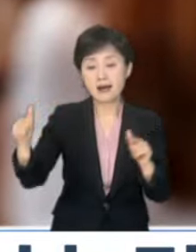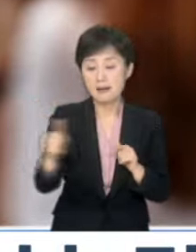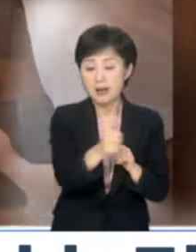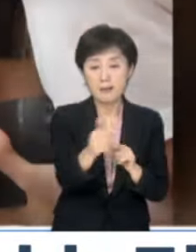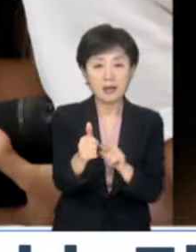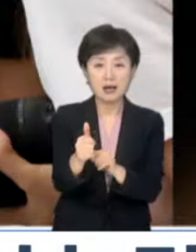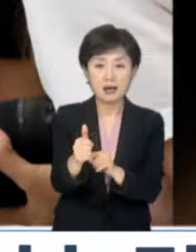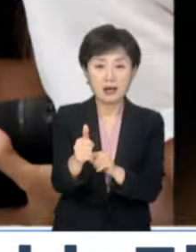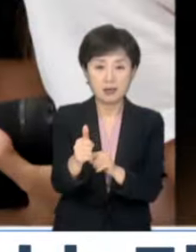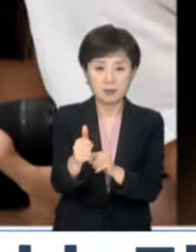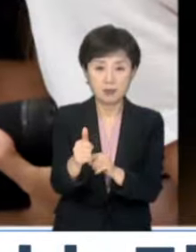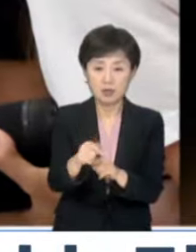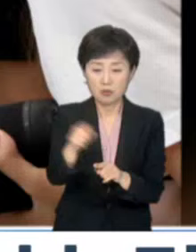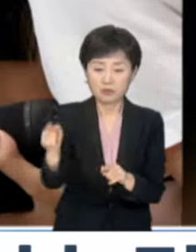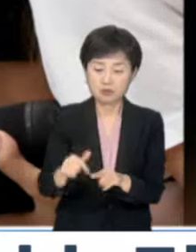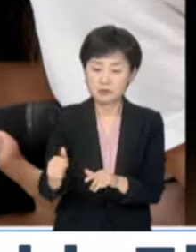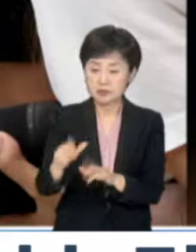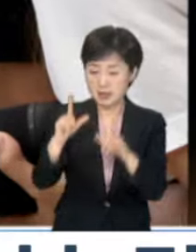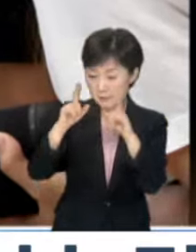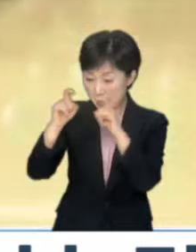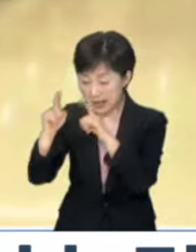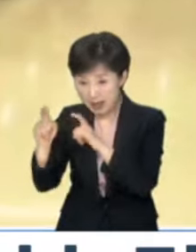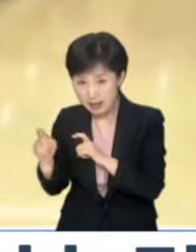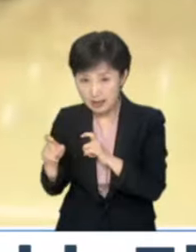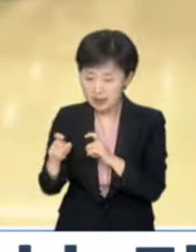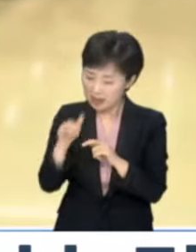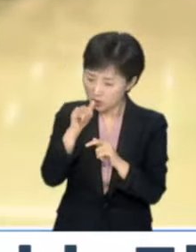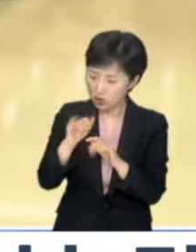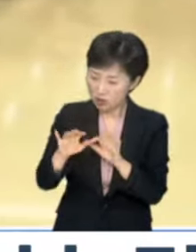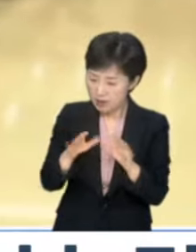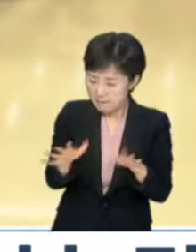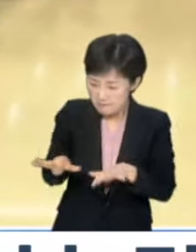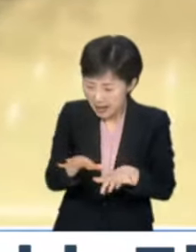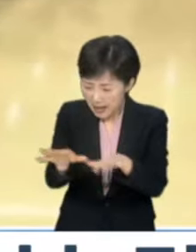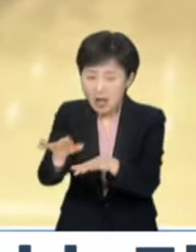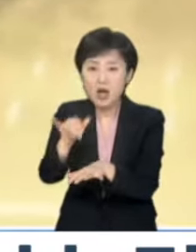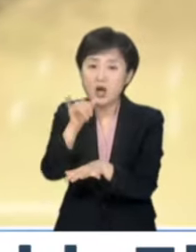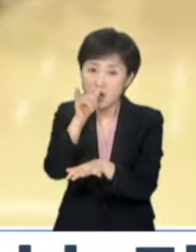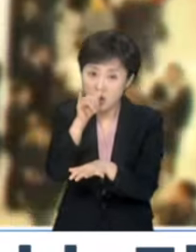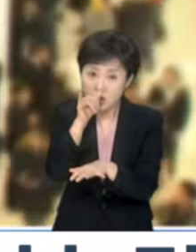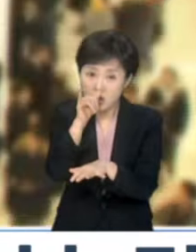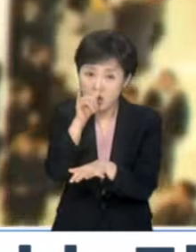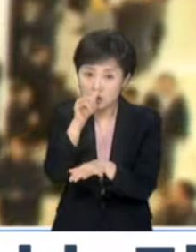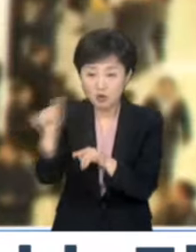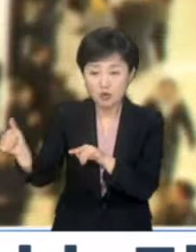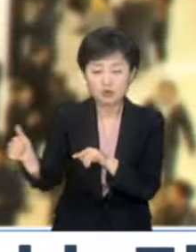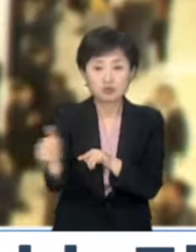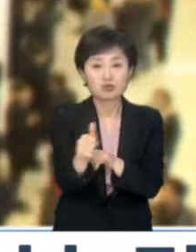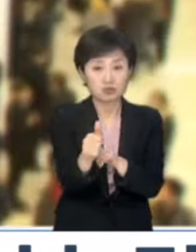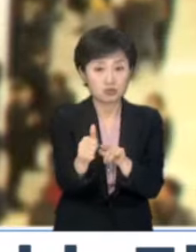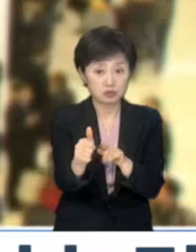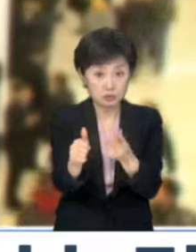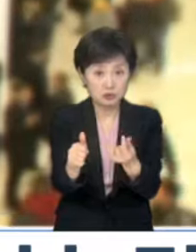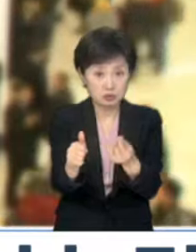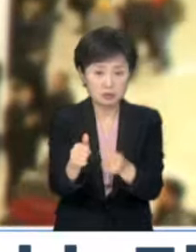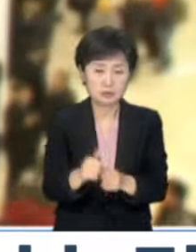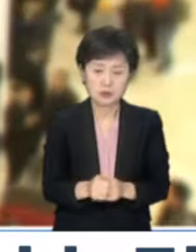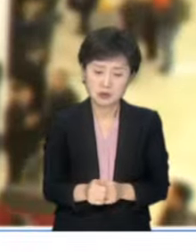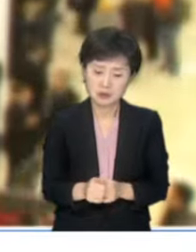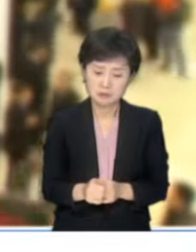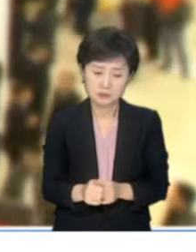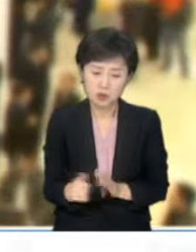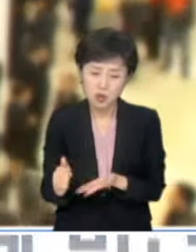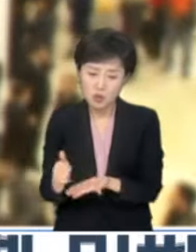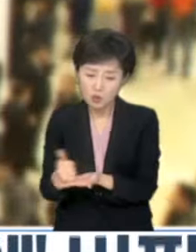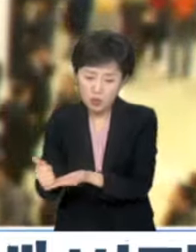과정에서 이른바 PPL 뭐 간접 광고식의 어떤 사진 촬영 행위가 유행을 하다 보니까 그런 어떤 와중에 이렇게 좀 문제가 계속